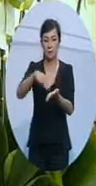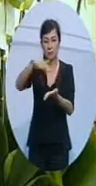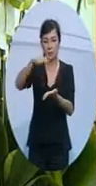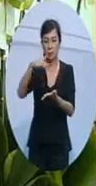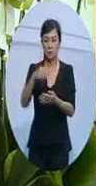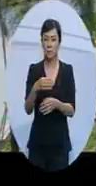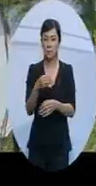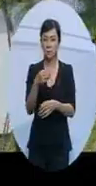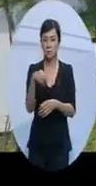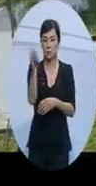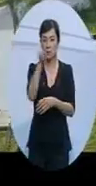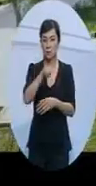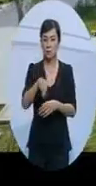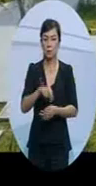Nam.